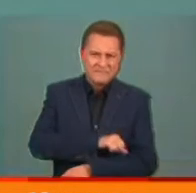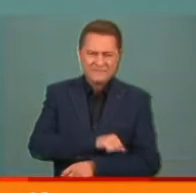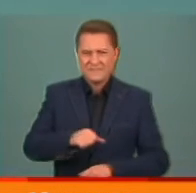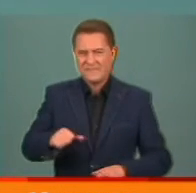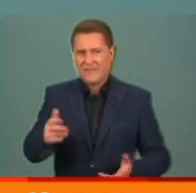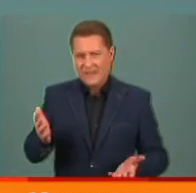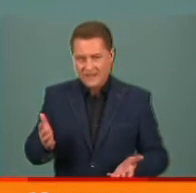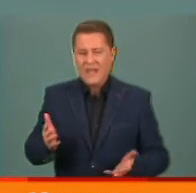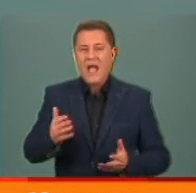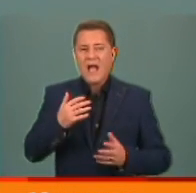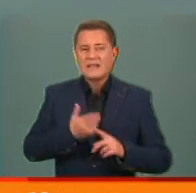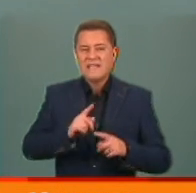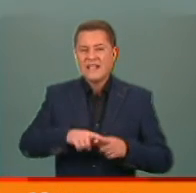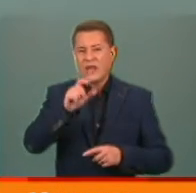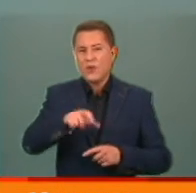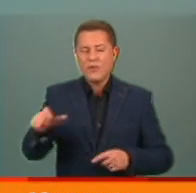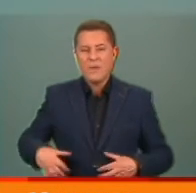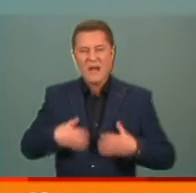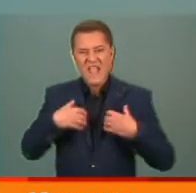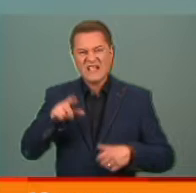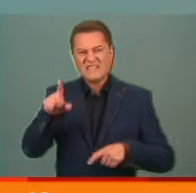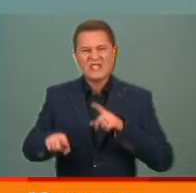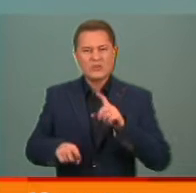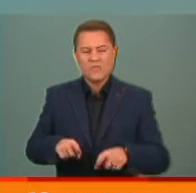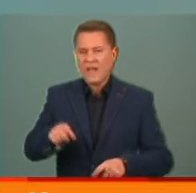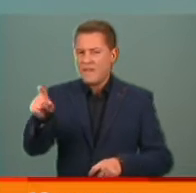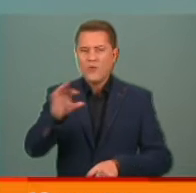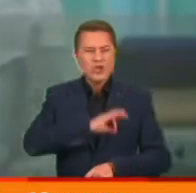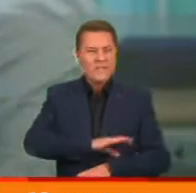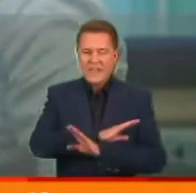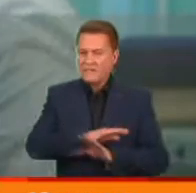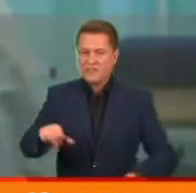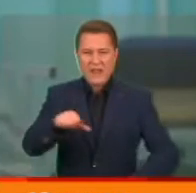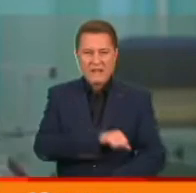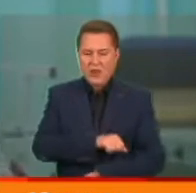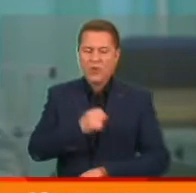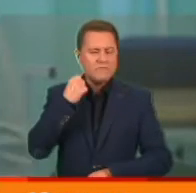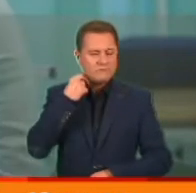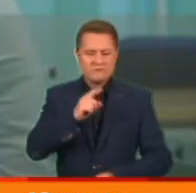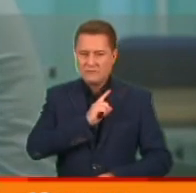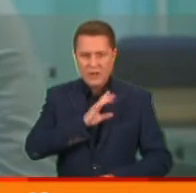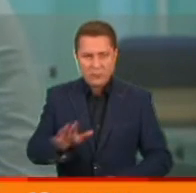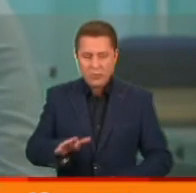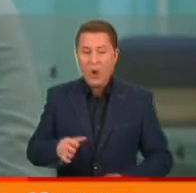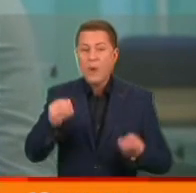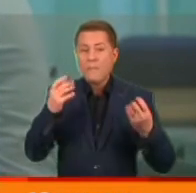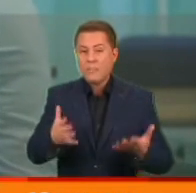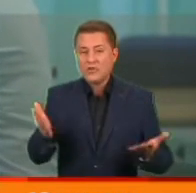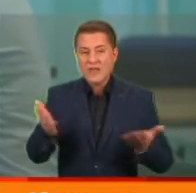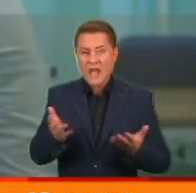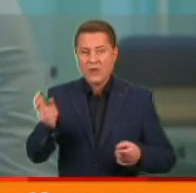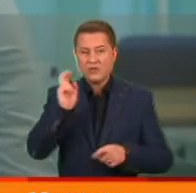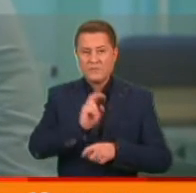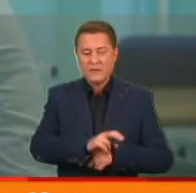елементів. Такі люди бояться цькування. Хоча Іра не вживала наркотиків і не зловживала алкоголем. Вона просто якось прийшла